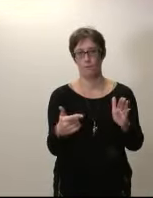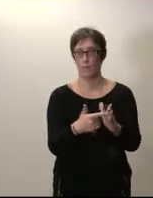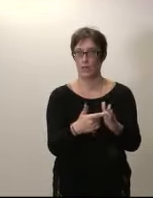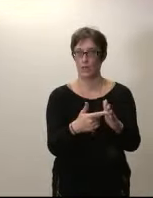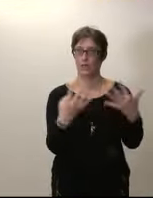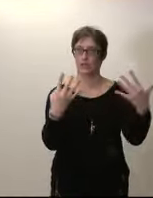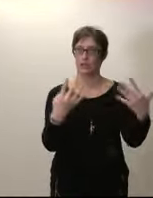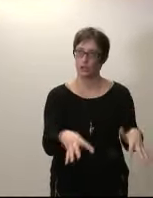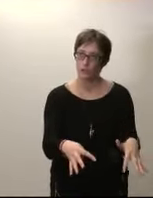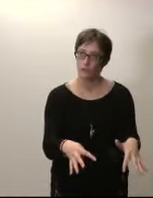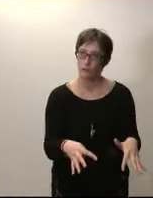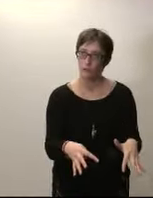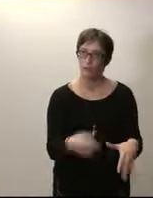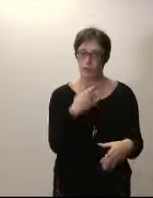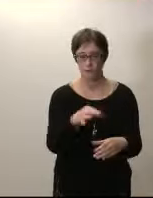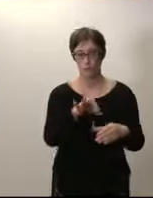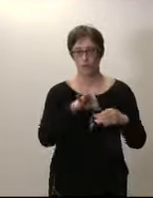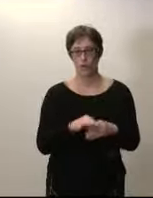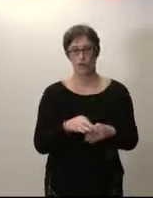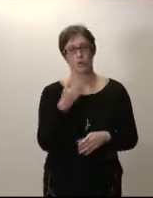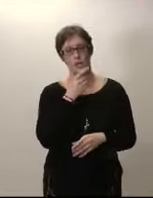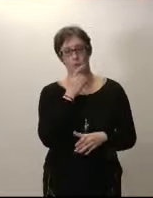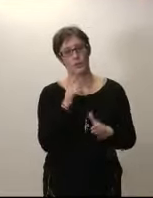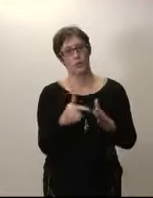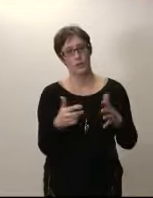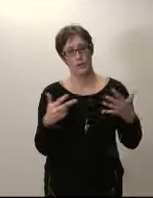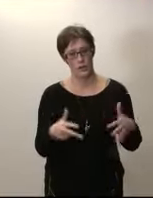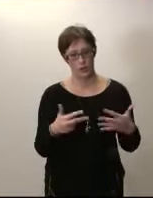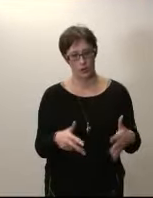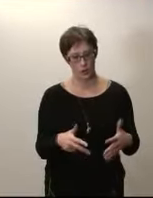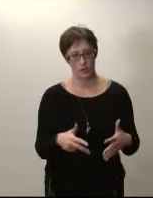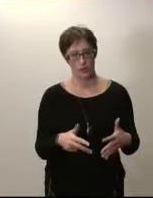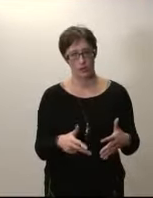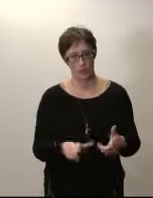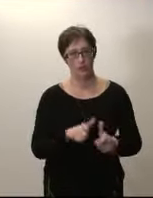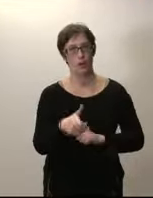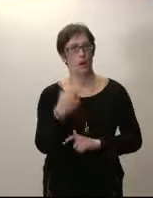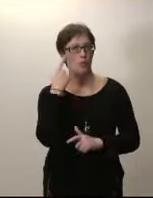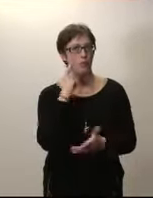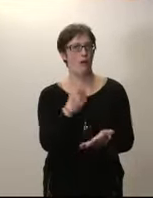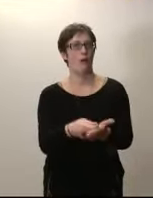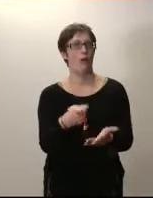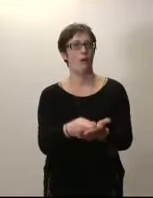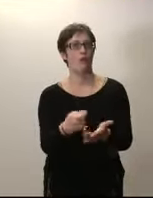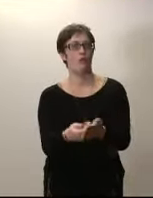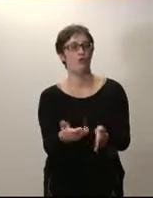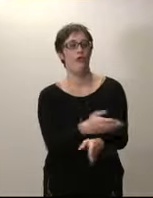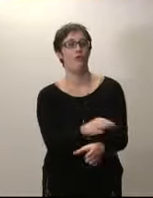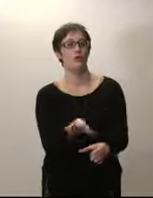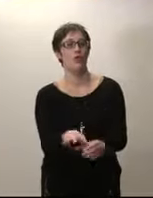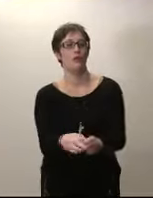de décembre 2018, pour une fiscalité qui s'appliquera donc en 2019, c'est-à-dire juste avant les élections, vous viendrez dire ceci.